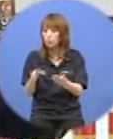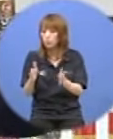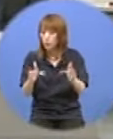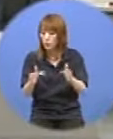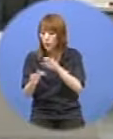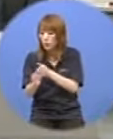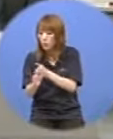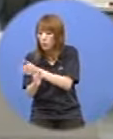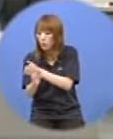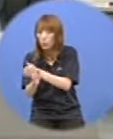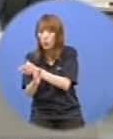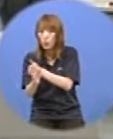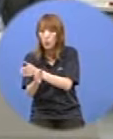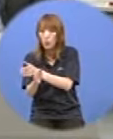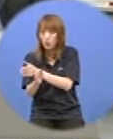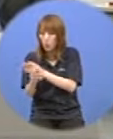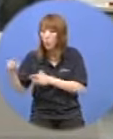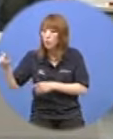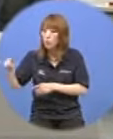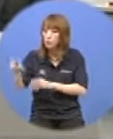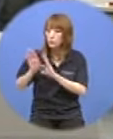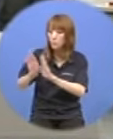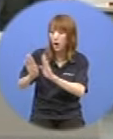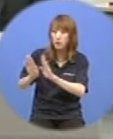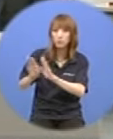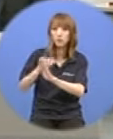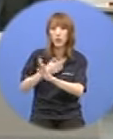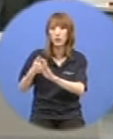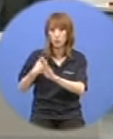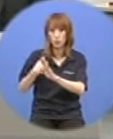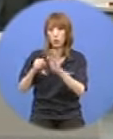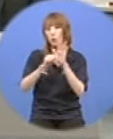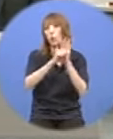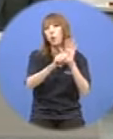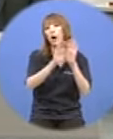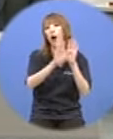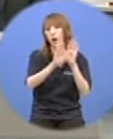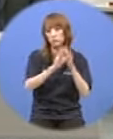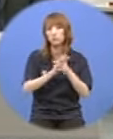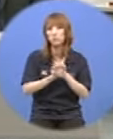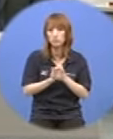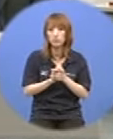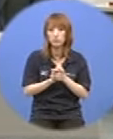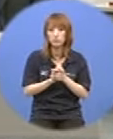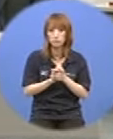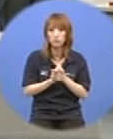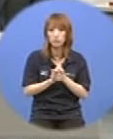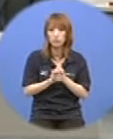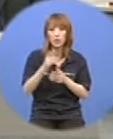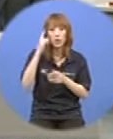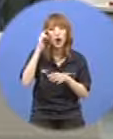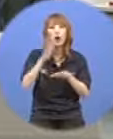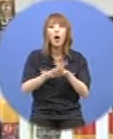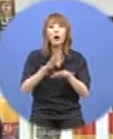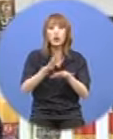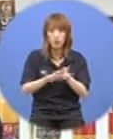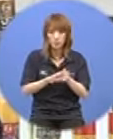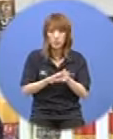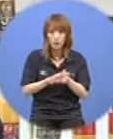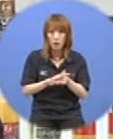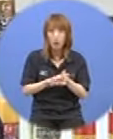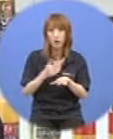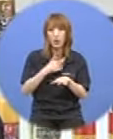んです。忌避効果っていうのは、まあ虫を寄せつけないというか、 寄せつけない効果 で、だから考え方として、でき